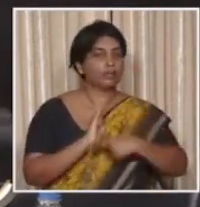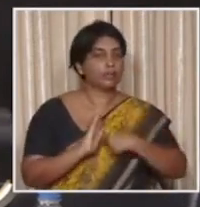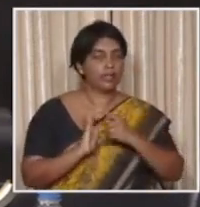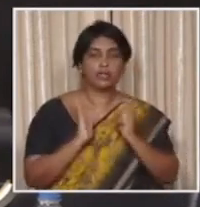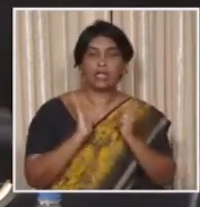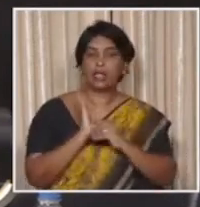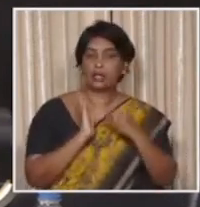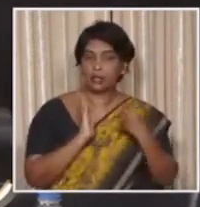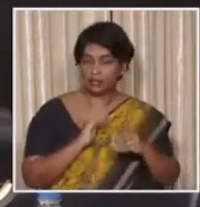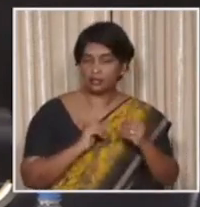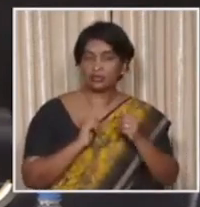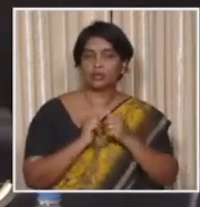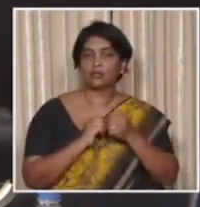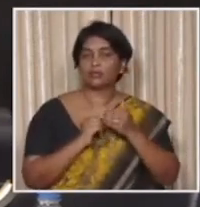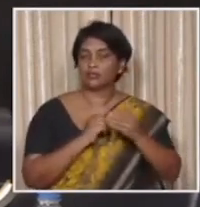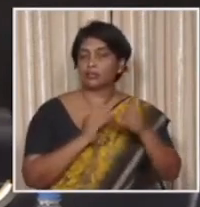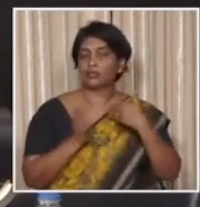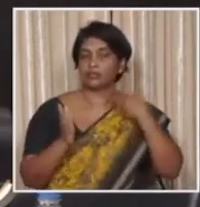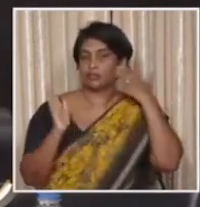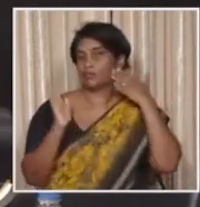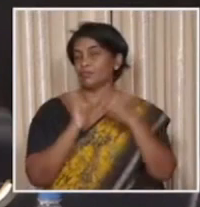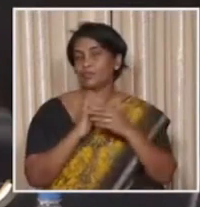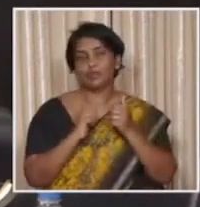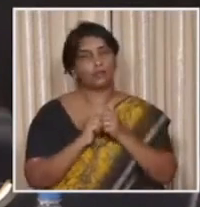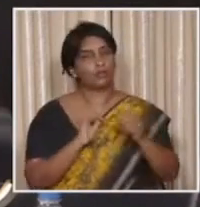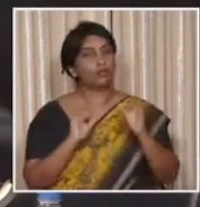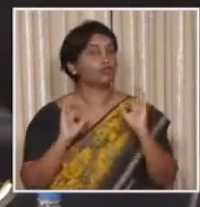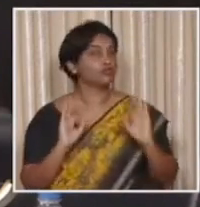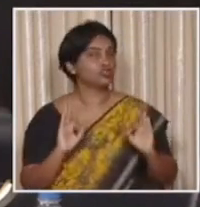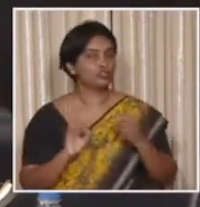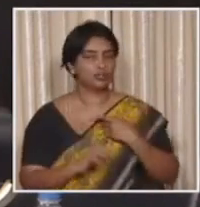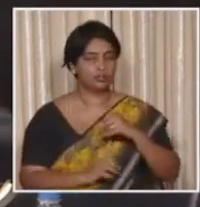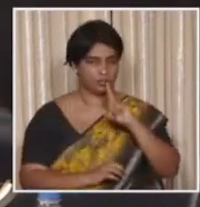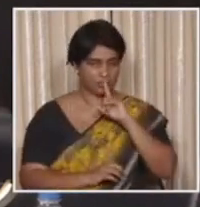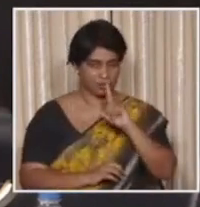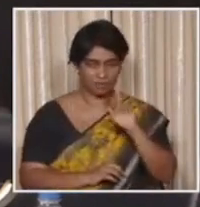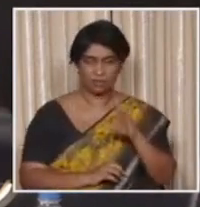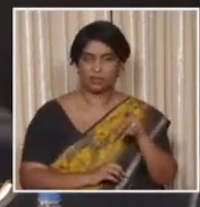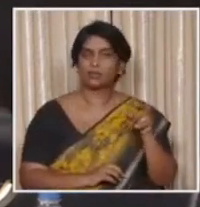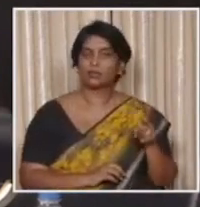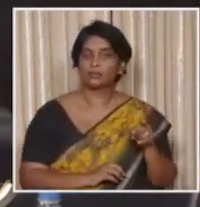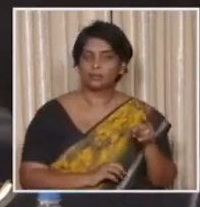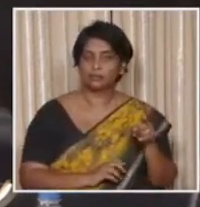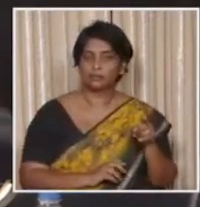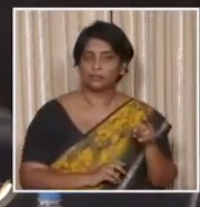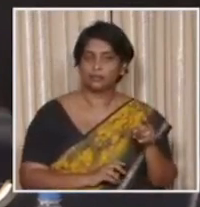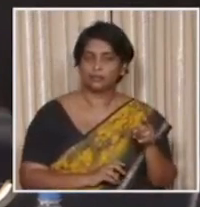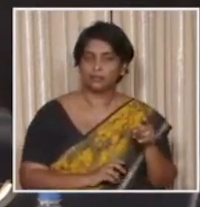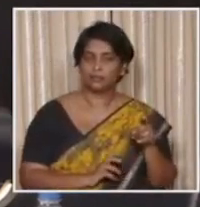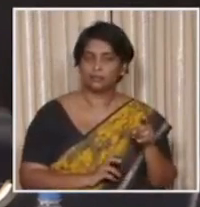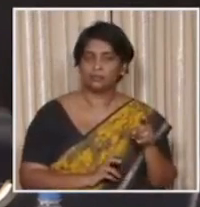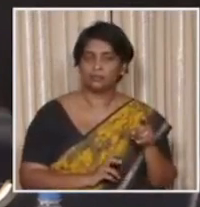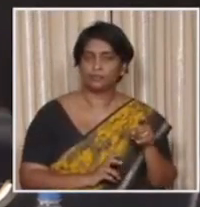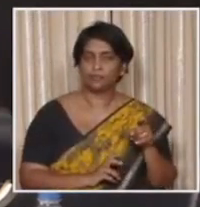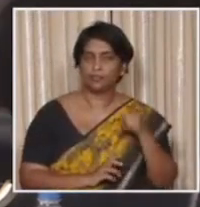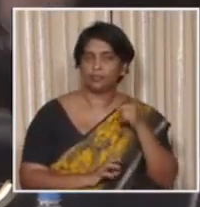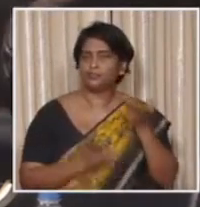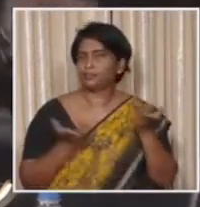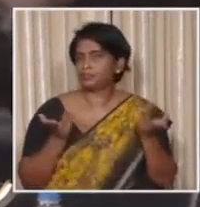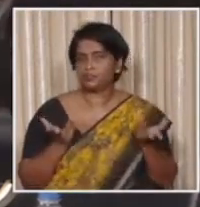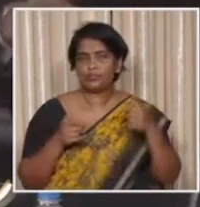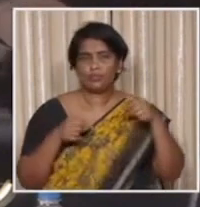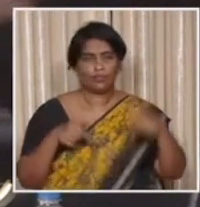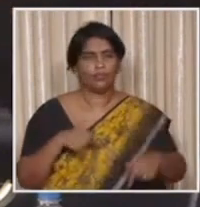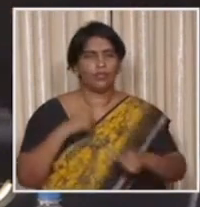April 2023. එතකොට මේ ලියුම අස්සම් කරලා තියෙන්නේ මාර්තු මාසේ 6 වෙනිදා. එතකොට කවුරු